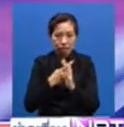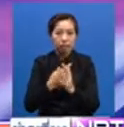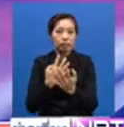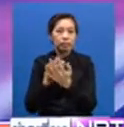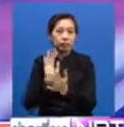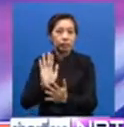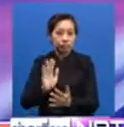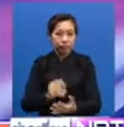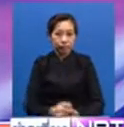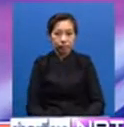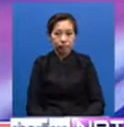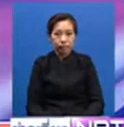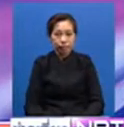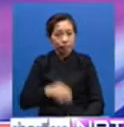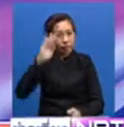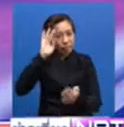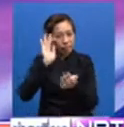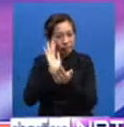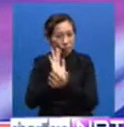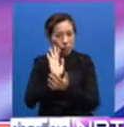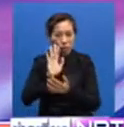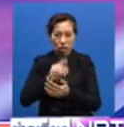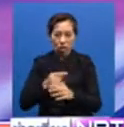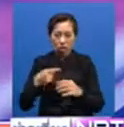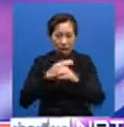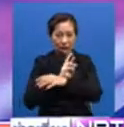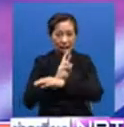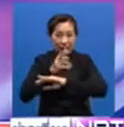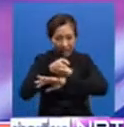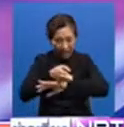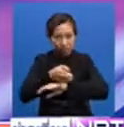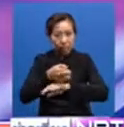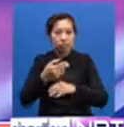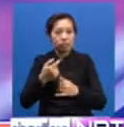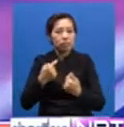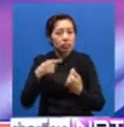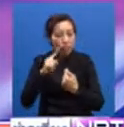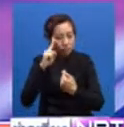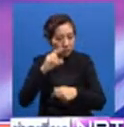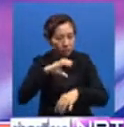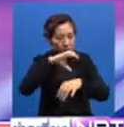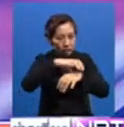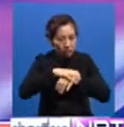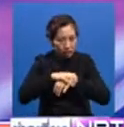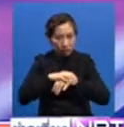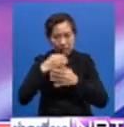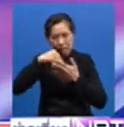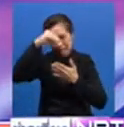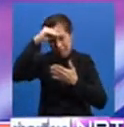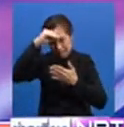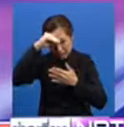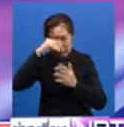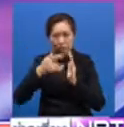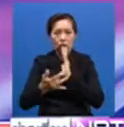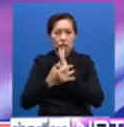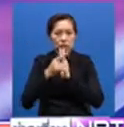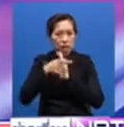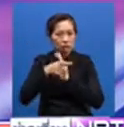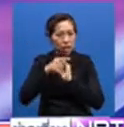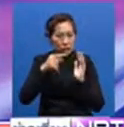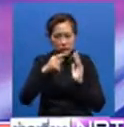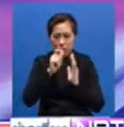เอ่อตำรวจนครบาลหัวหมากคุมตัวนักศึกษามหาวิทยาลัยเทคโนโลยีราชมงคลภาคตะวันออก